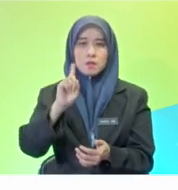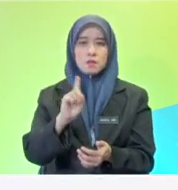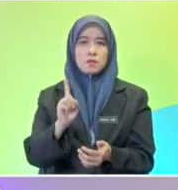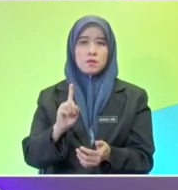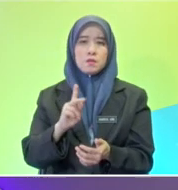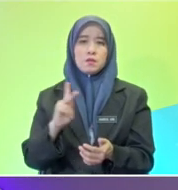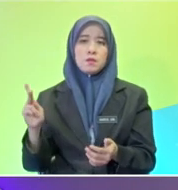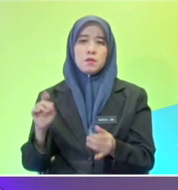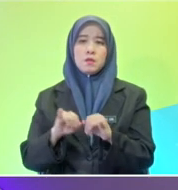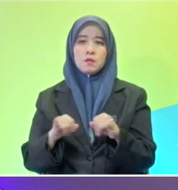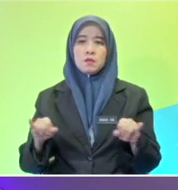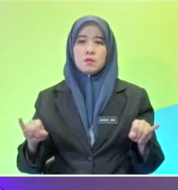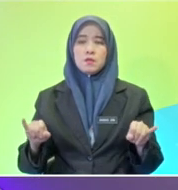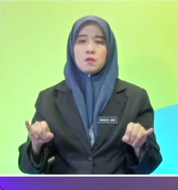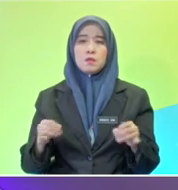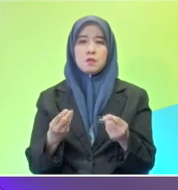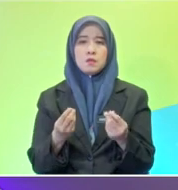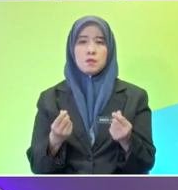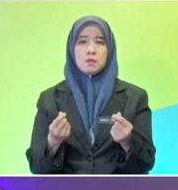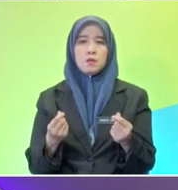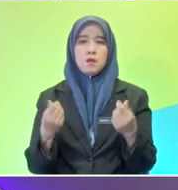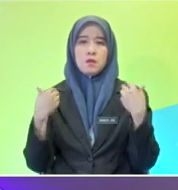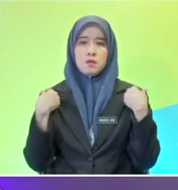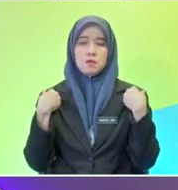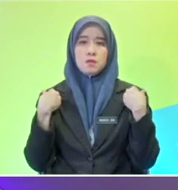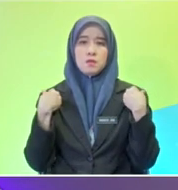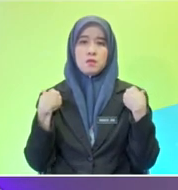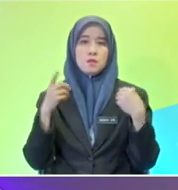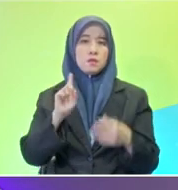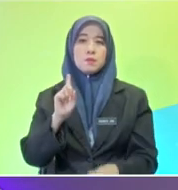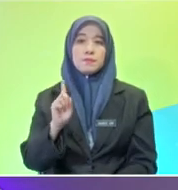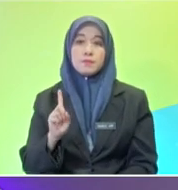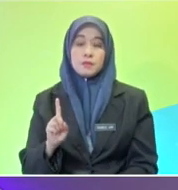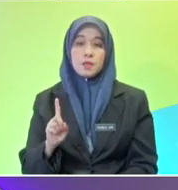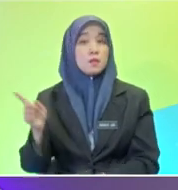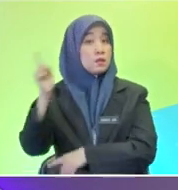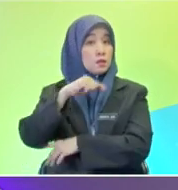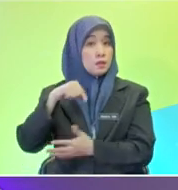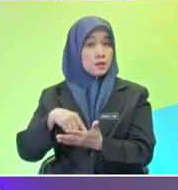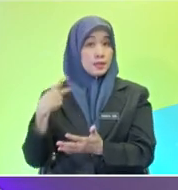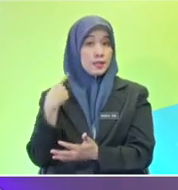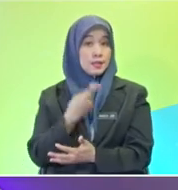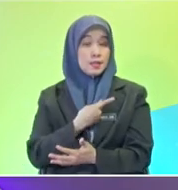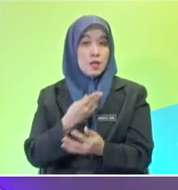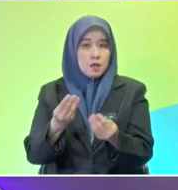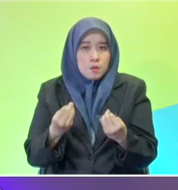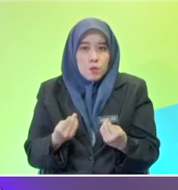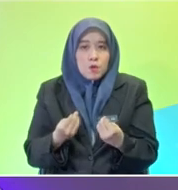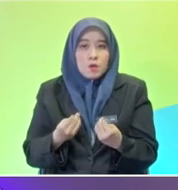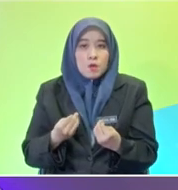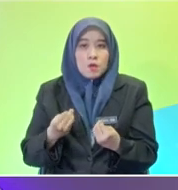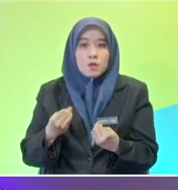manakah jenis-jenis tanah ini terdapat, biasanya terdapat. Okey. Okey. Hari ini kita nak